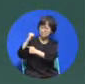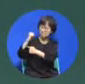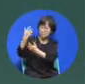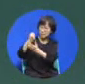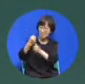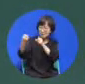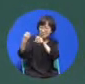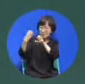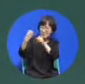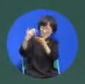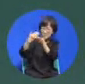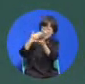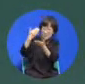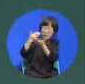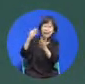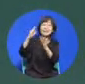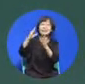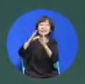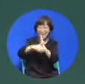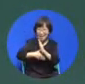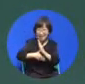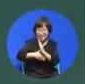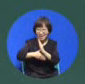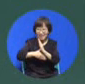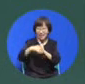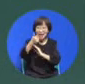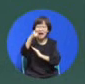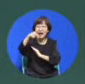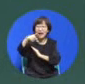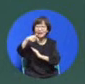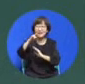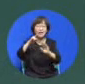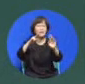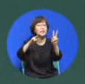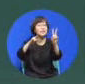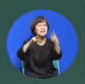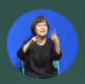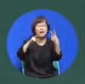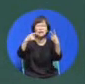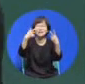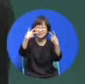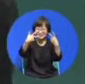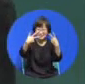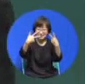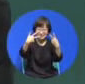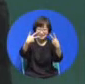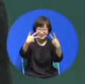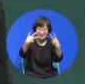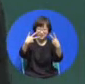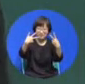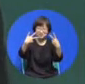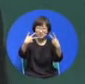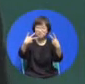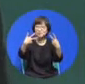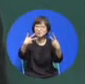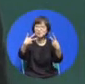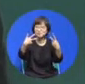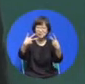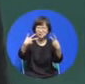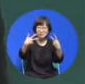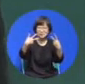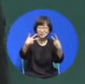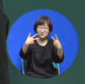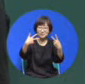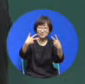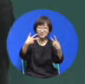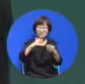응답받으면은 7절에 이런 말씀이 있습니다. If our remnants can really experience the power of God receiving his word. 뭐라고 돼 있죠? What does it say in verse